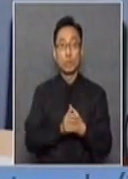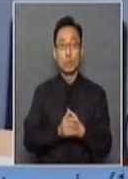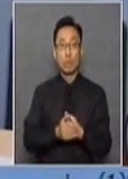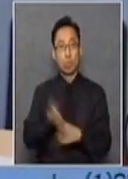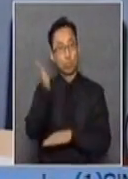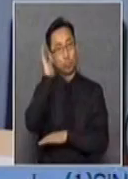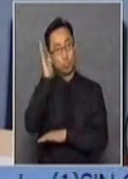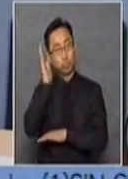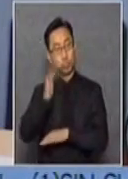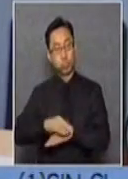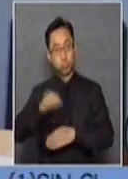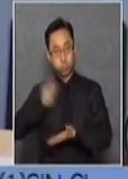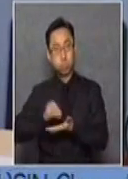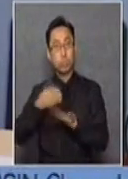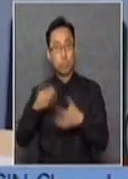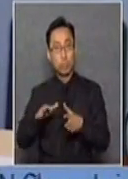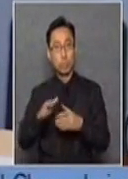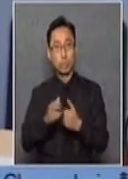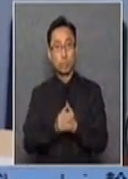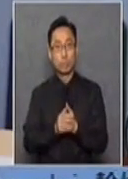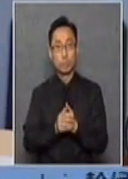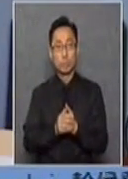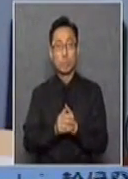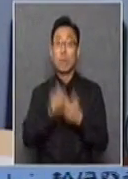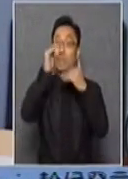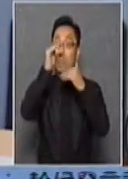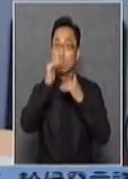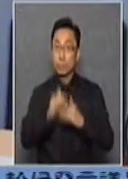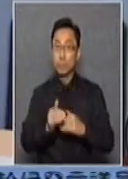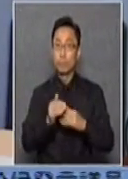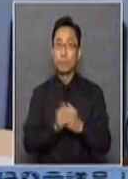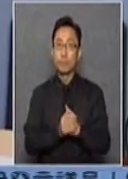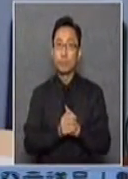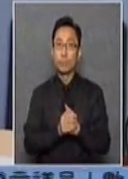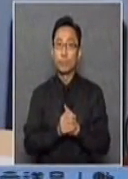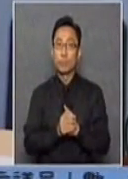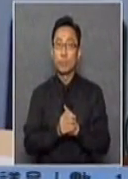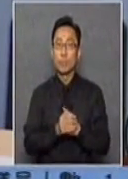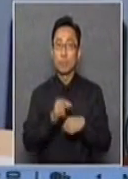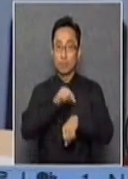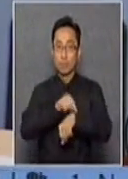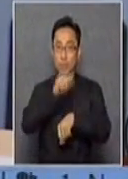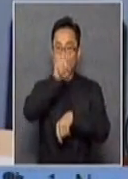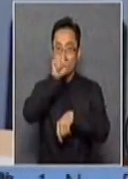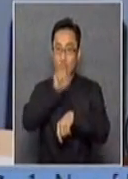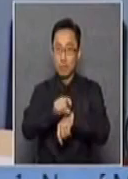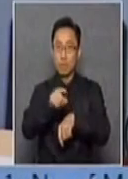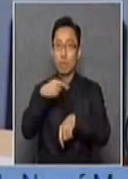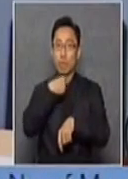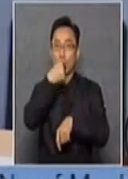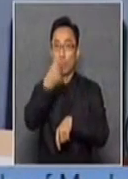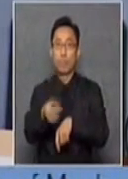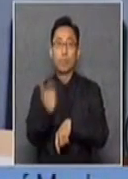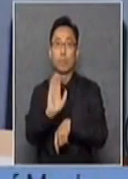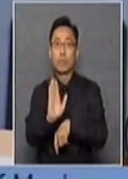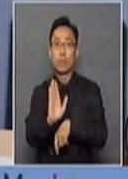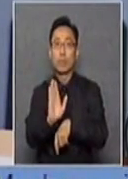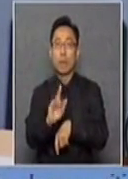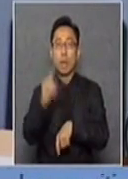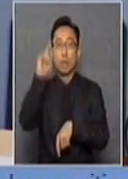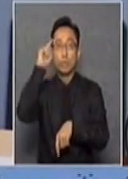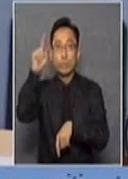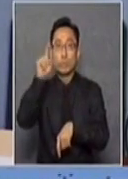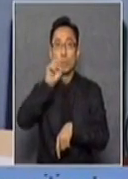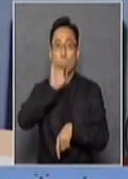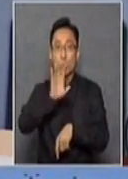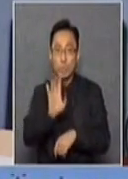嘅喎。咁在你咁跟住佢就講啦，佢話由於時間關係，我不能多說了，我只想指出，